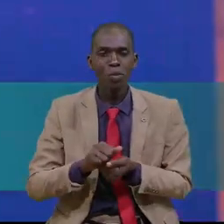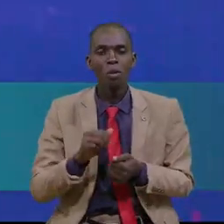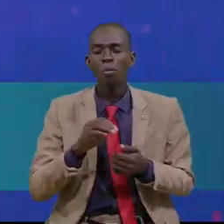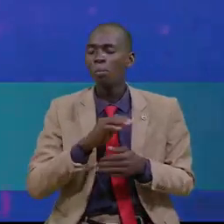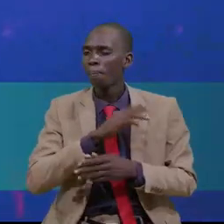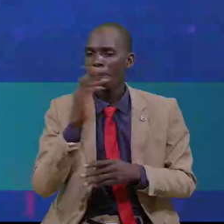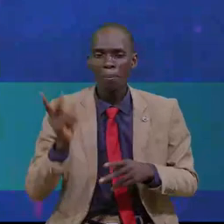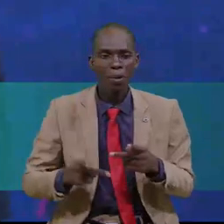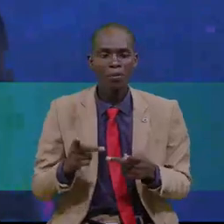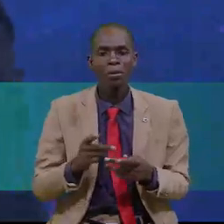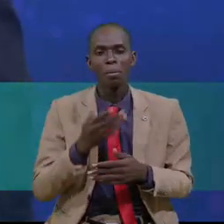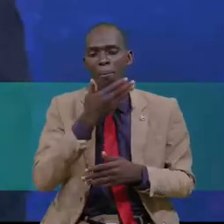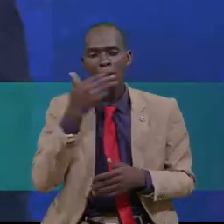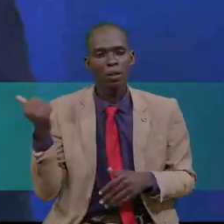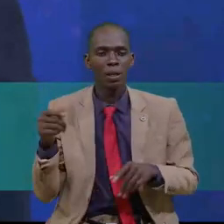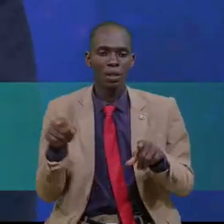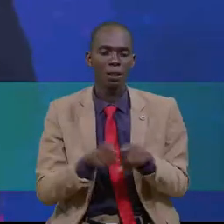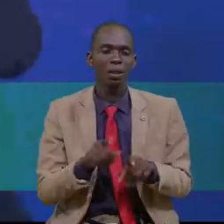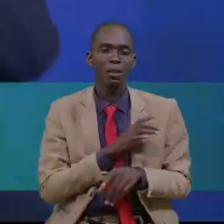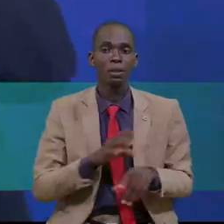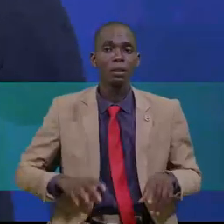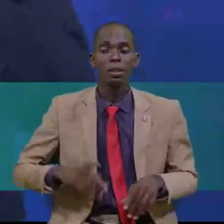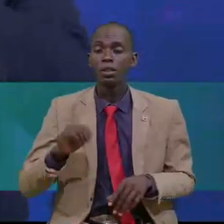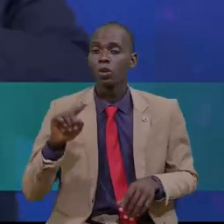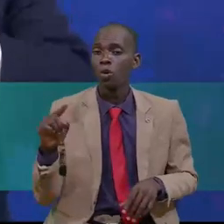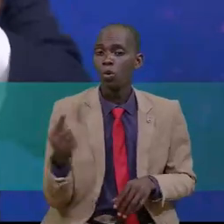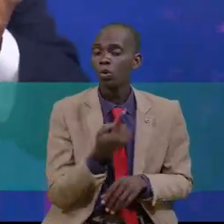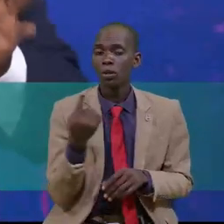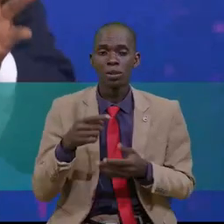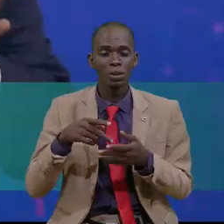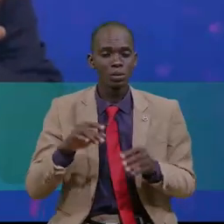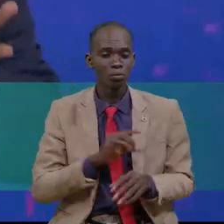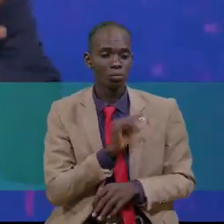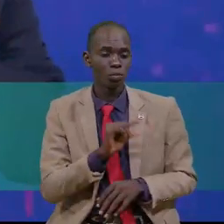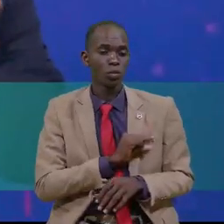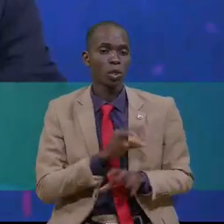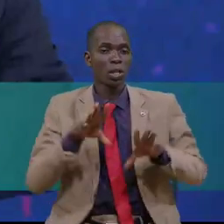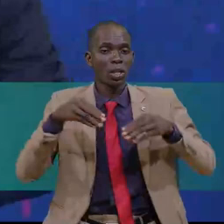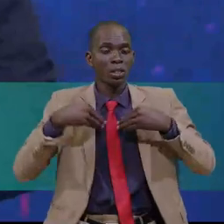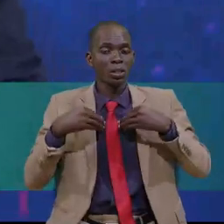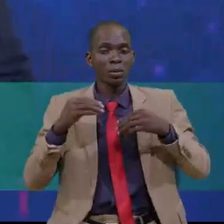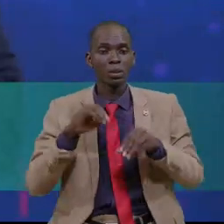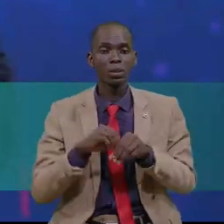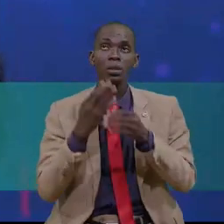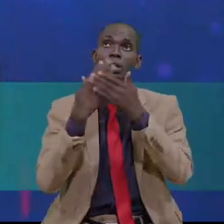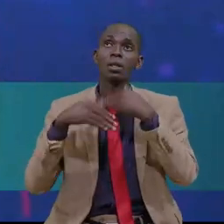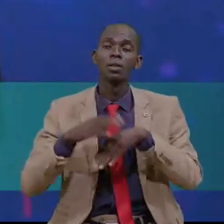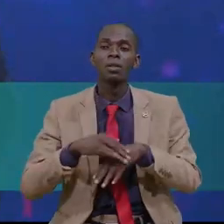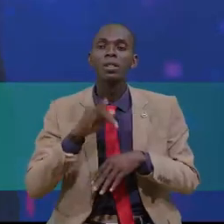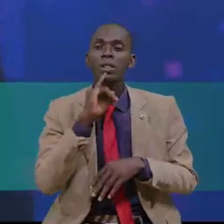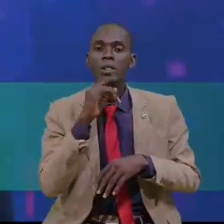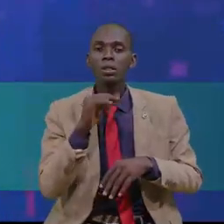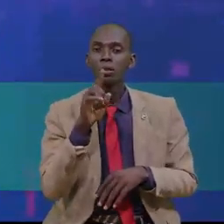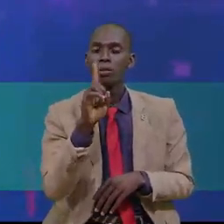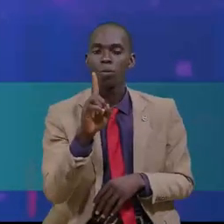la seule purification, la seule purge acceptable au ciel, c'est celle que Christ